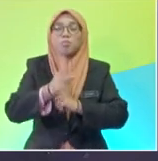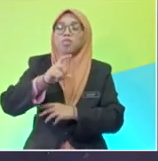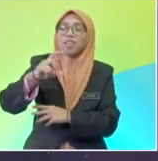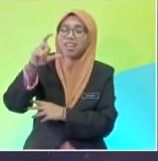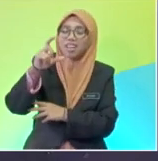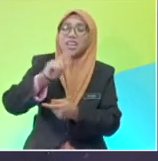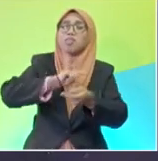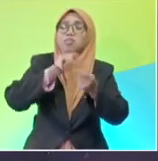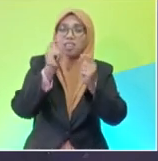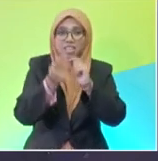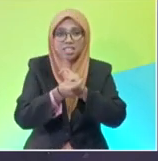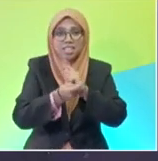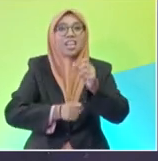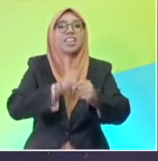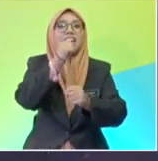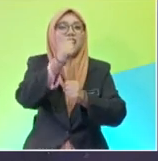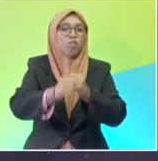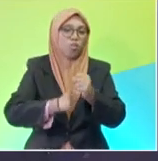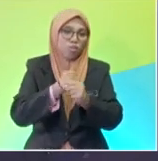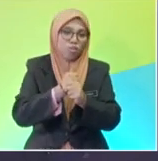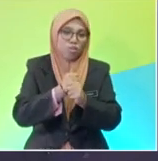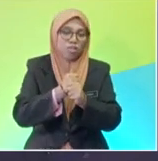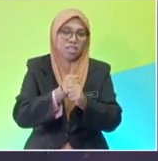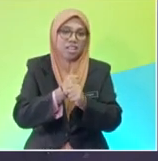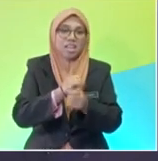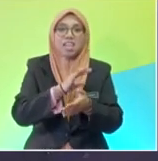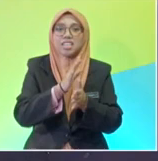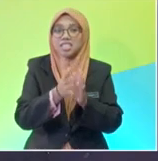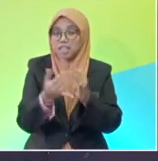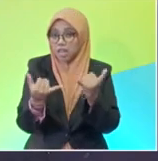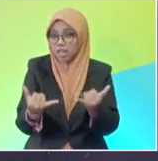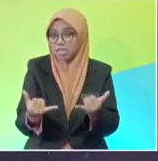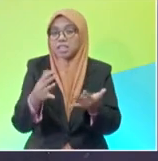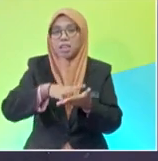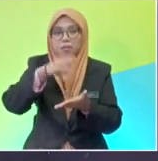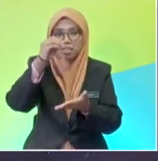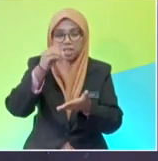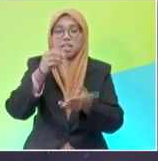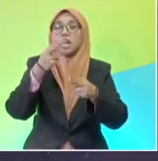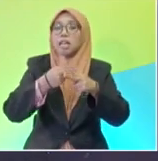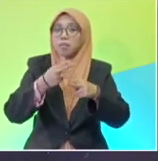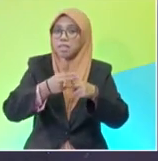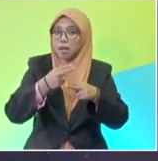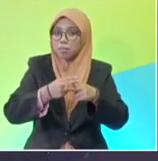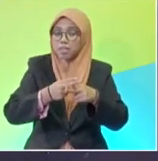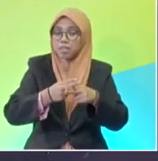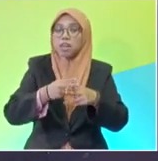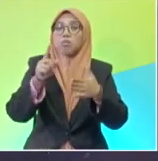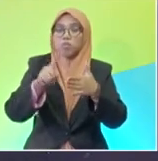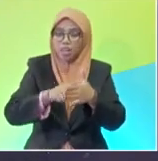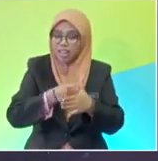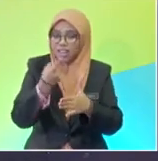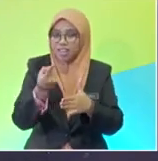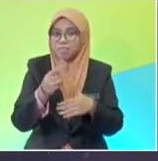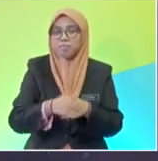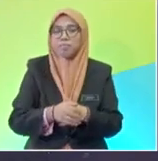tahun. Jadi itu yang kita nak belajar pada hari ini, iaitu nama-nama bulan. Tapi sebelum tu, murid kat rumah sana,